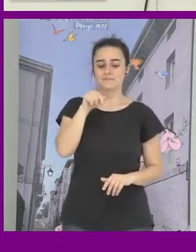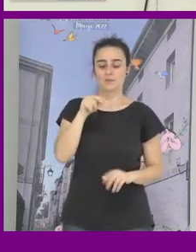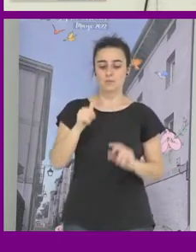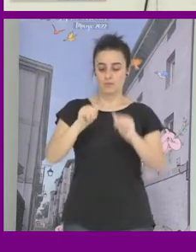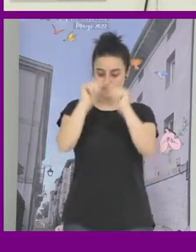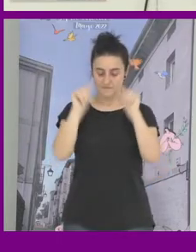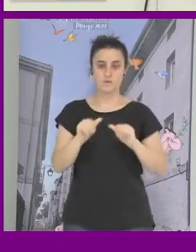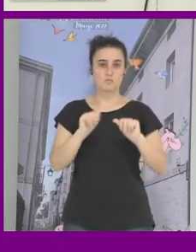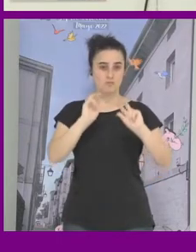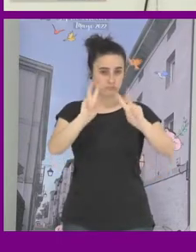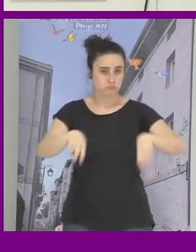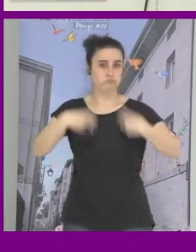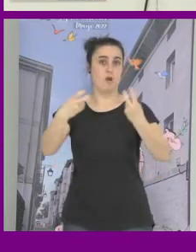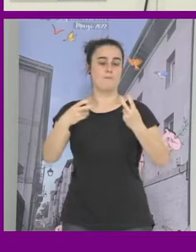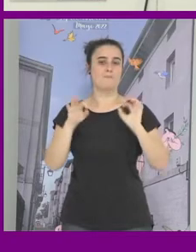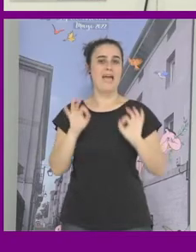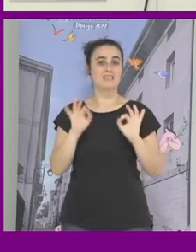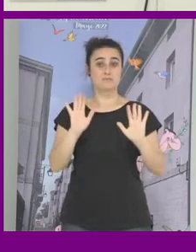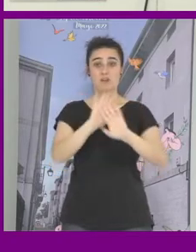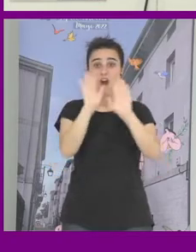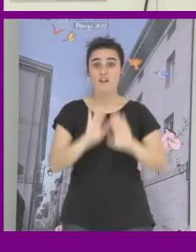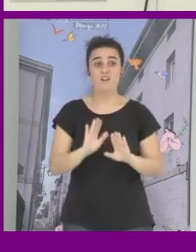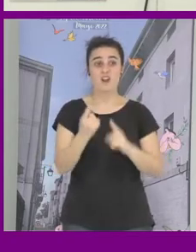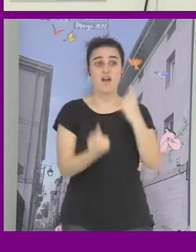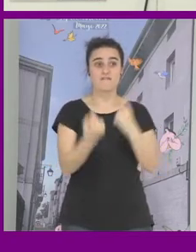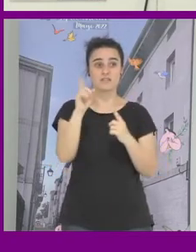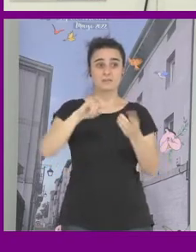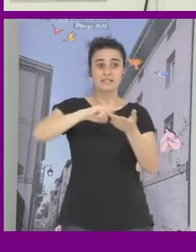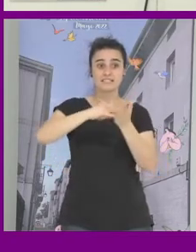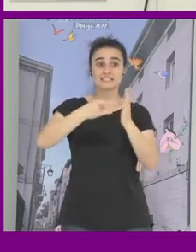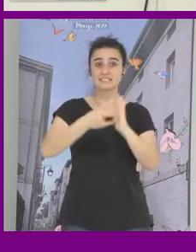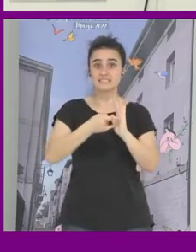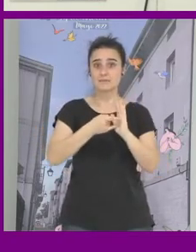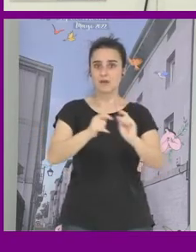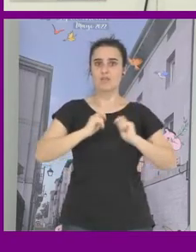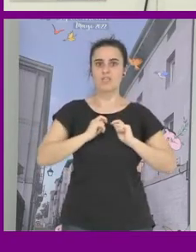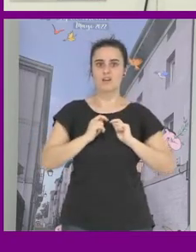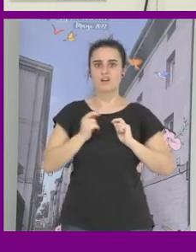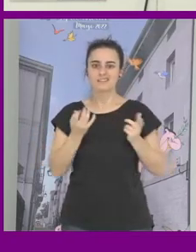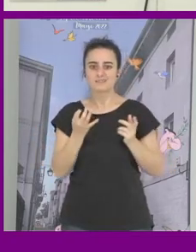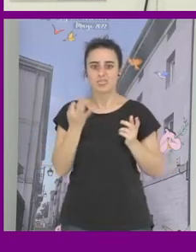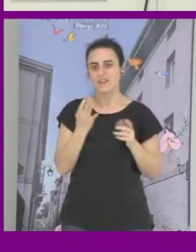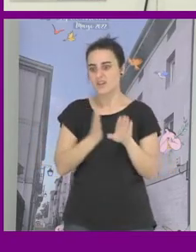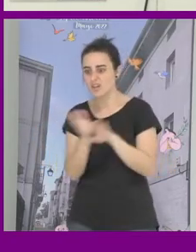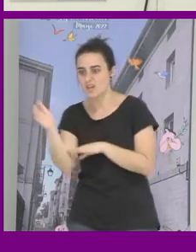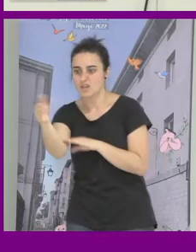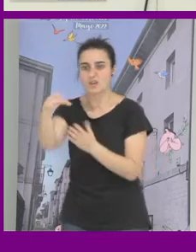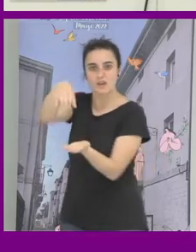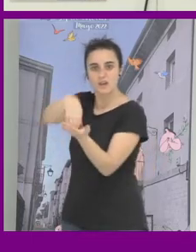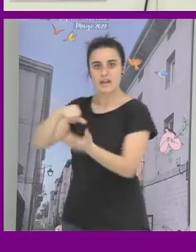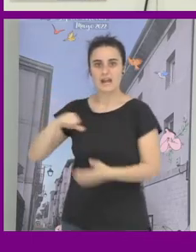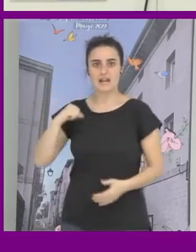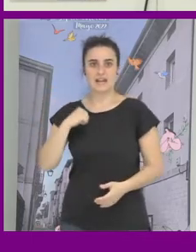eraldatzaileak arakatzea, baina azkenean sistemak eramaten dizu, ba, klinika pribatura, edo eta osakidetzara.